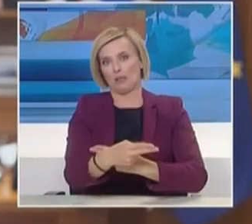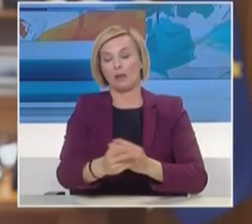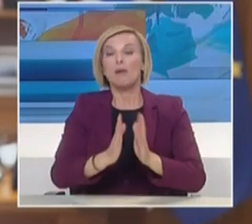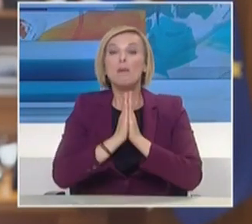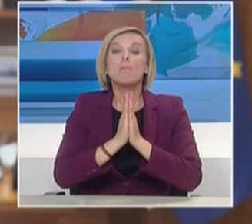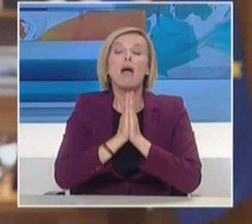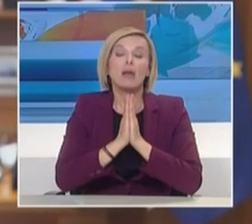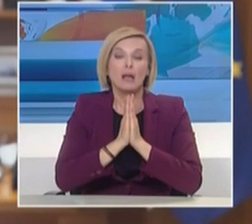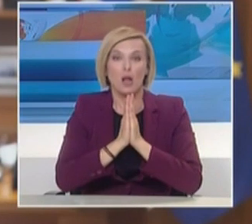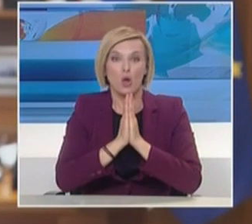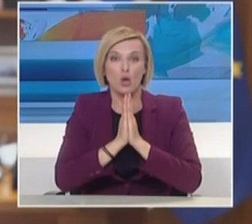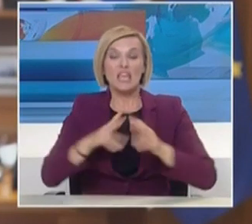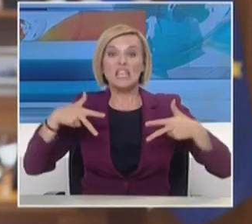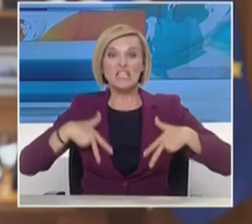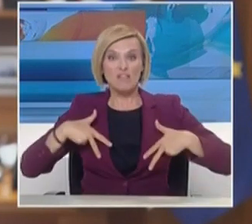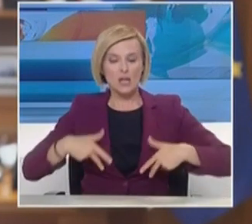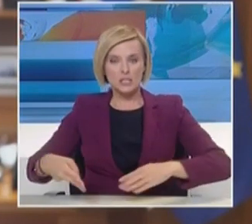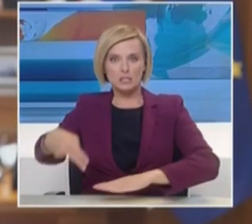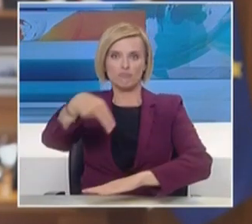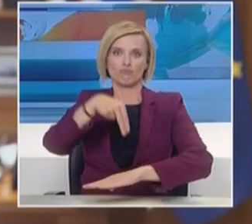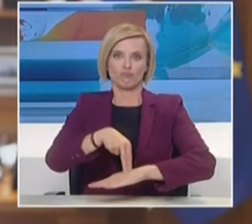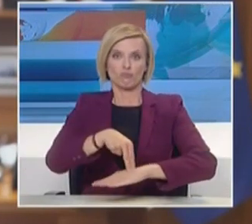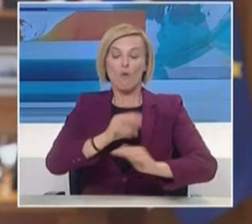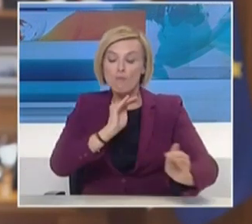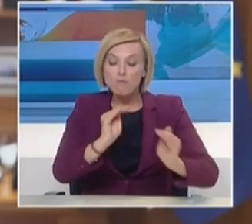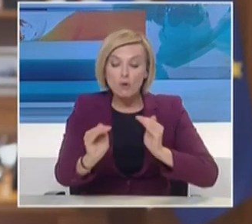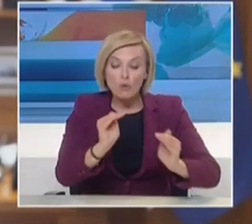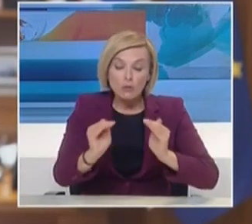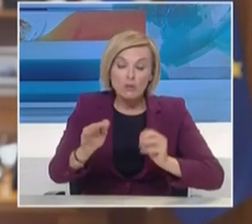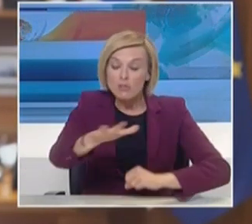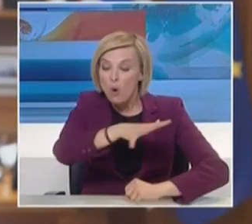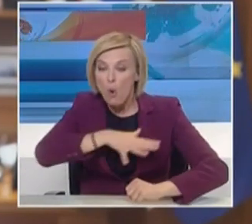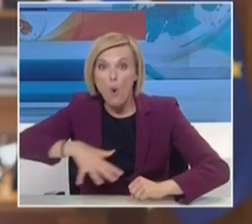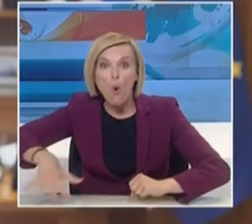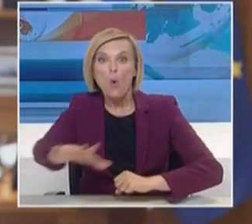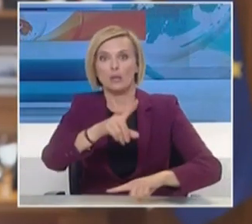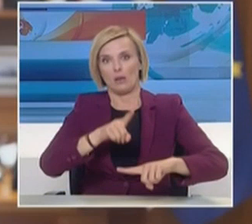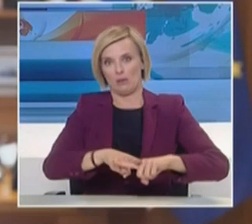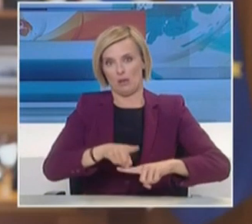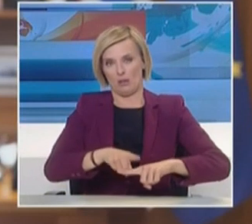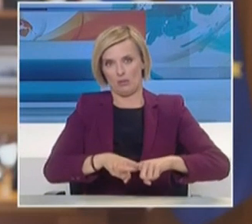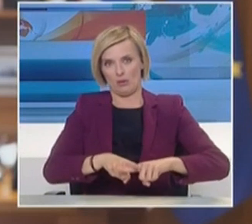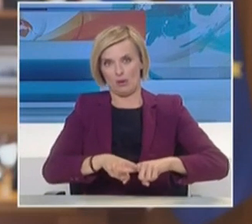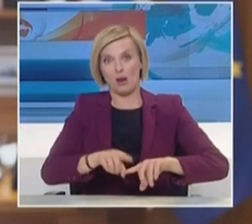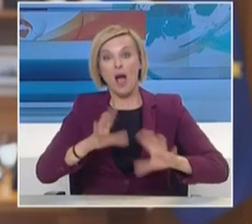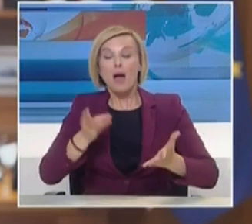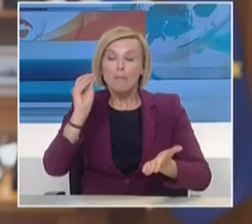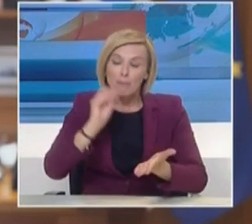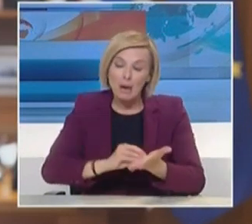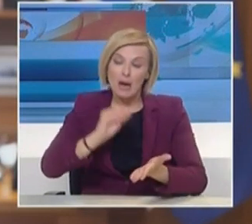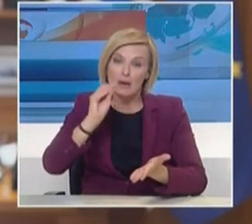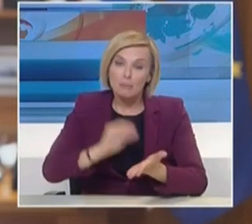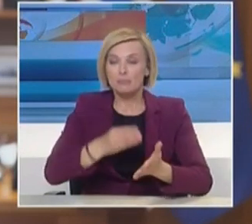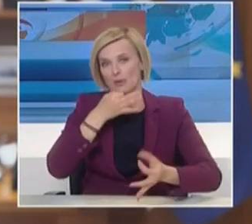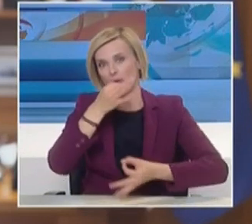Συμπολίτες μου, κυβέρνηση μένει όρθια στο καθήκον, απλώνοντας τη φροντίδα της σε κάθε γωνιά του τόπου μας. Όμως το ξαναπώ,